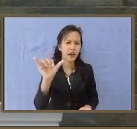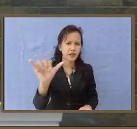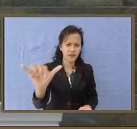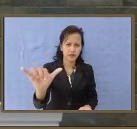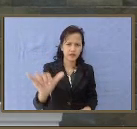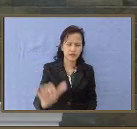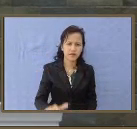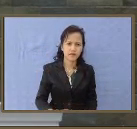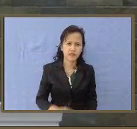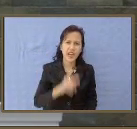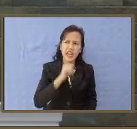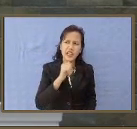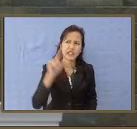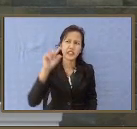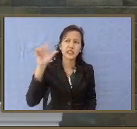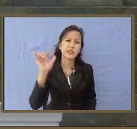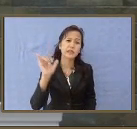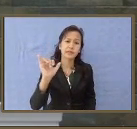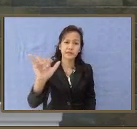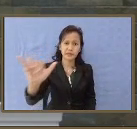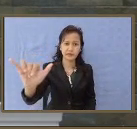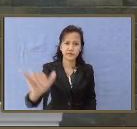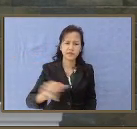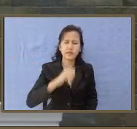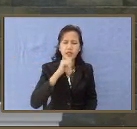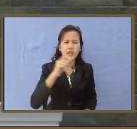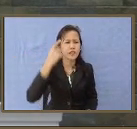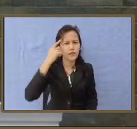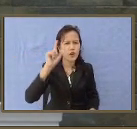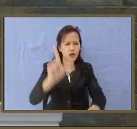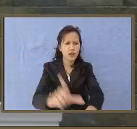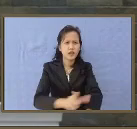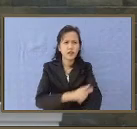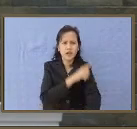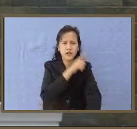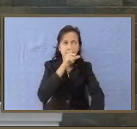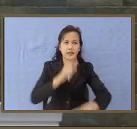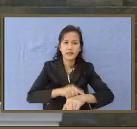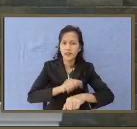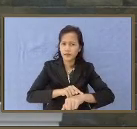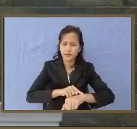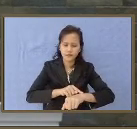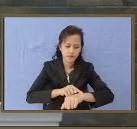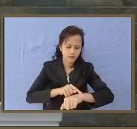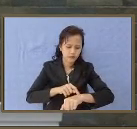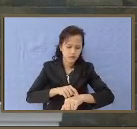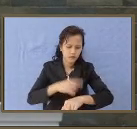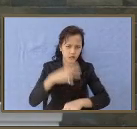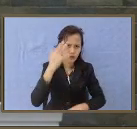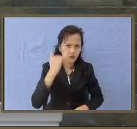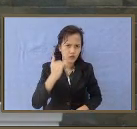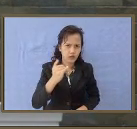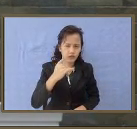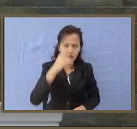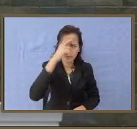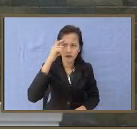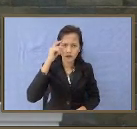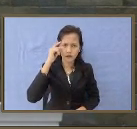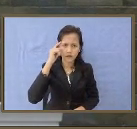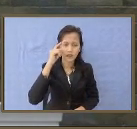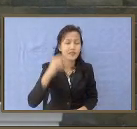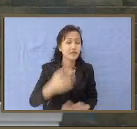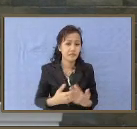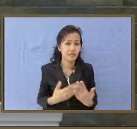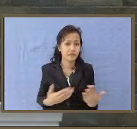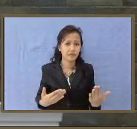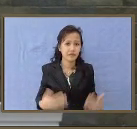pang habang buhay, kapatid. Hindi pang matagalan yan. Bakit? Okay, now here's the thing. Sa totoo lang, kapatid, ito sinabi ko kanina para lalo